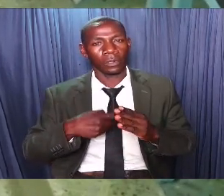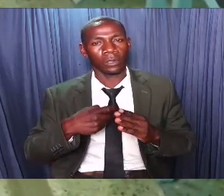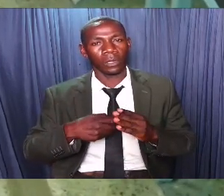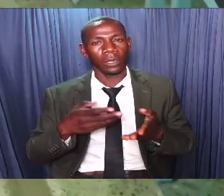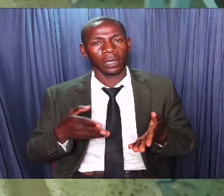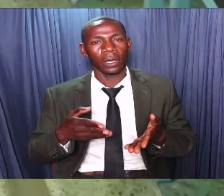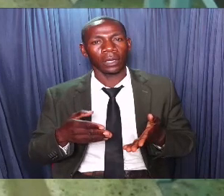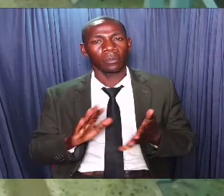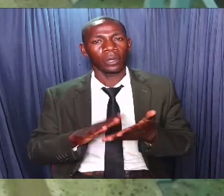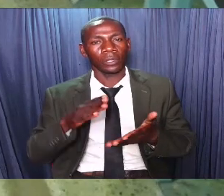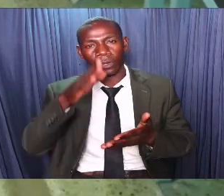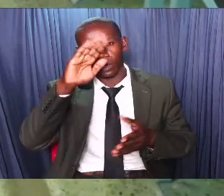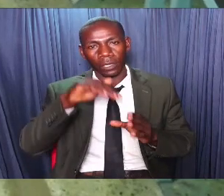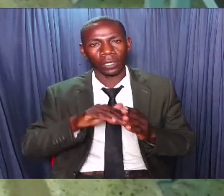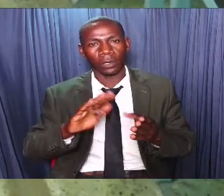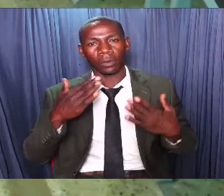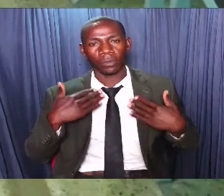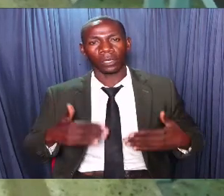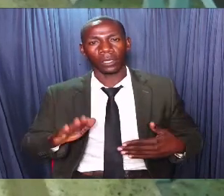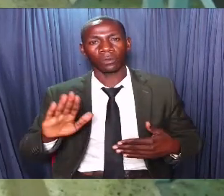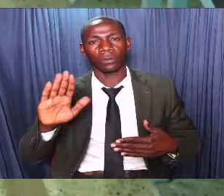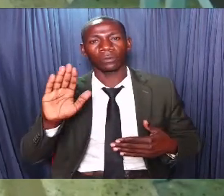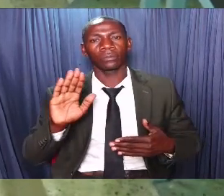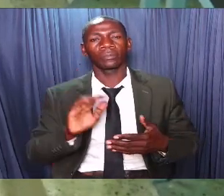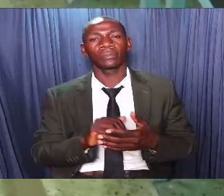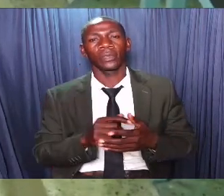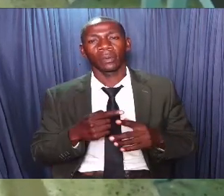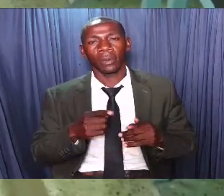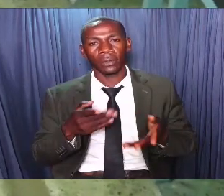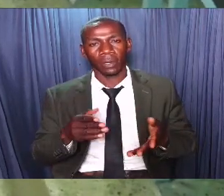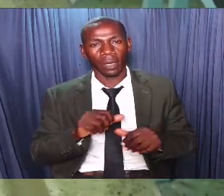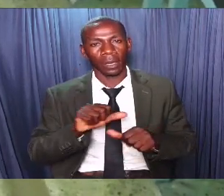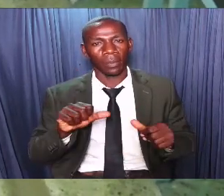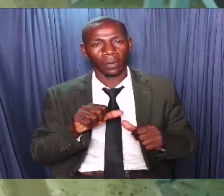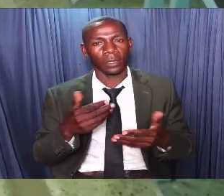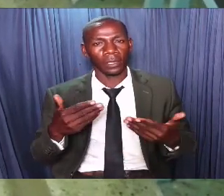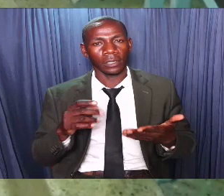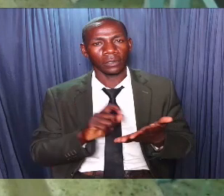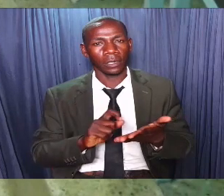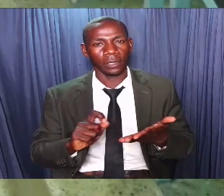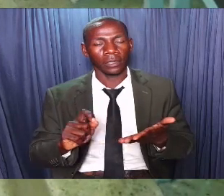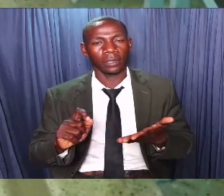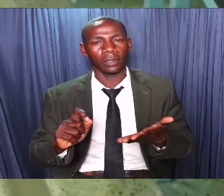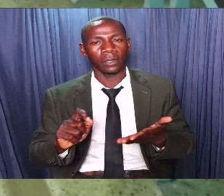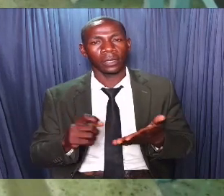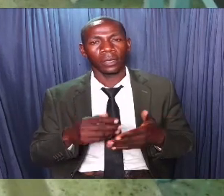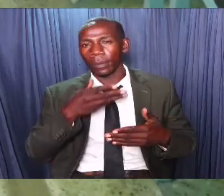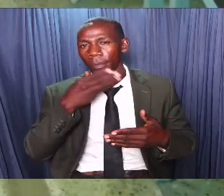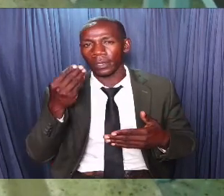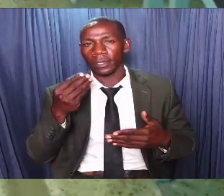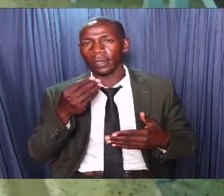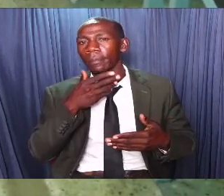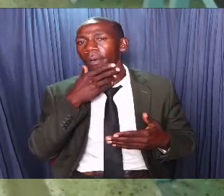Sasa basi mtukuzeni Mungu katika miili yenu. Basi kwa habari ya mambo yale mlioandika, ni heri